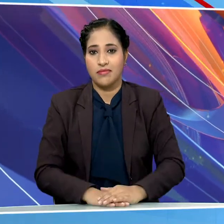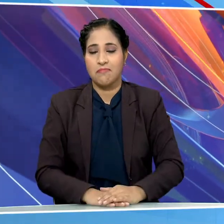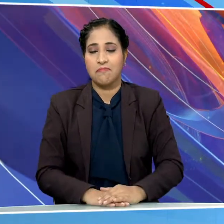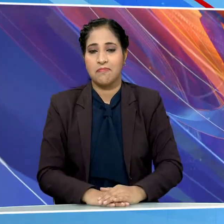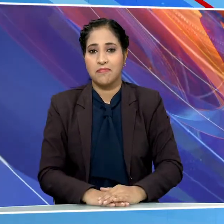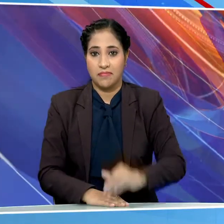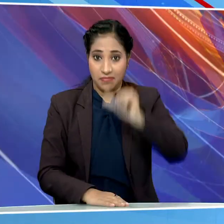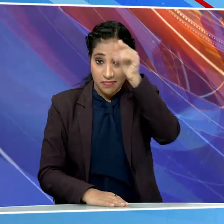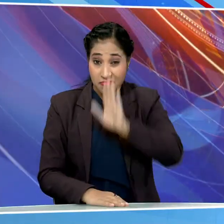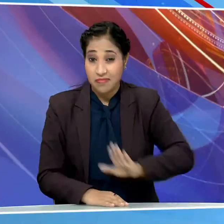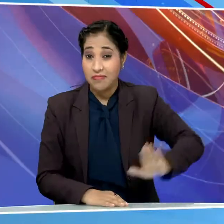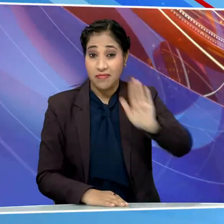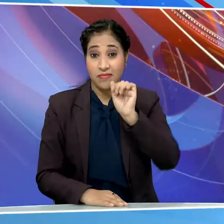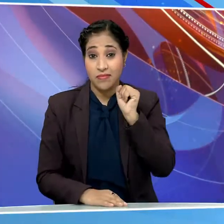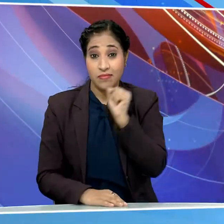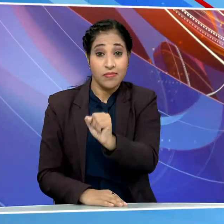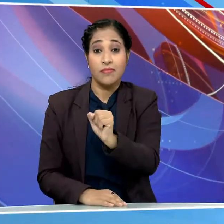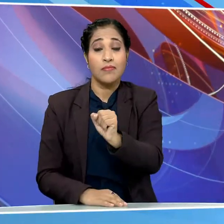अब भारत को